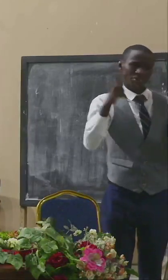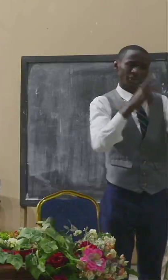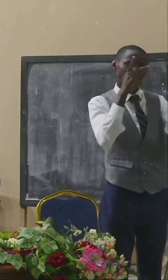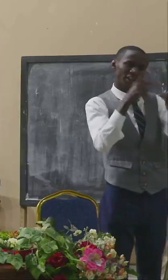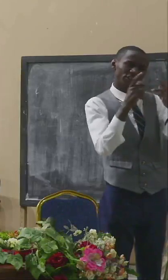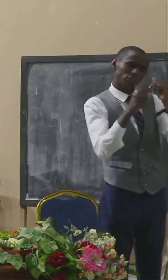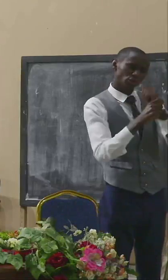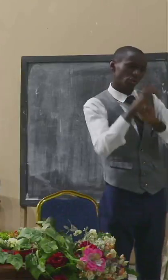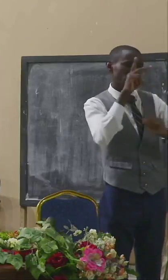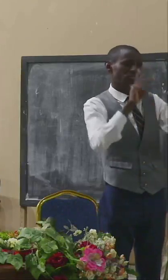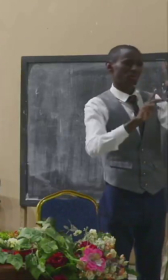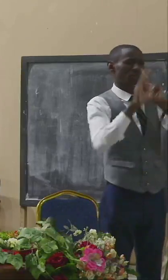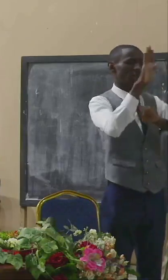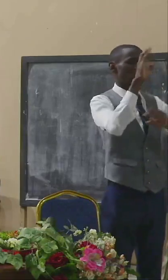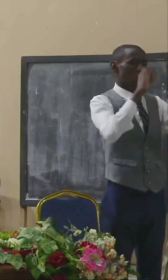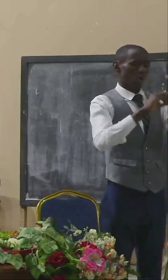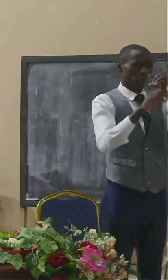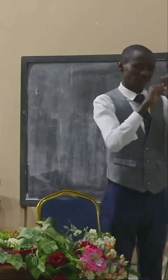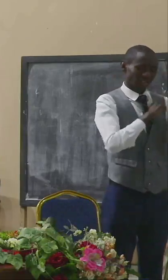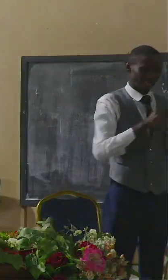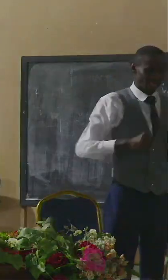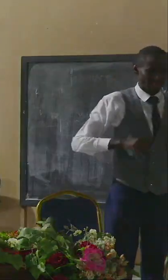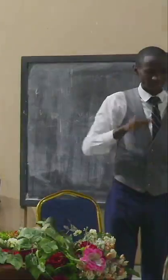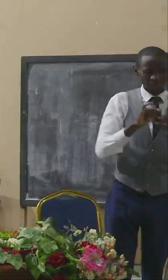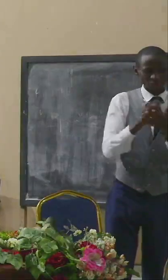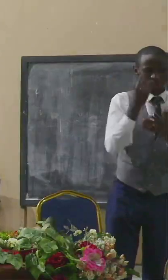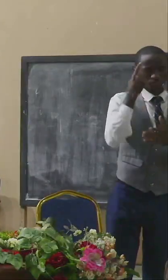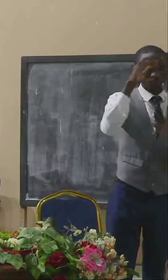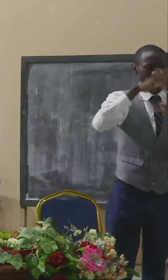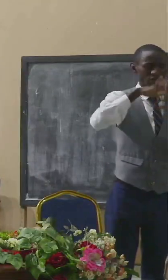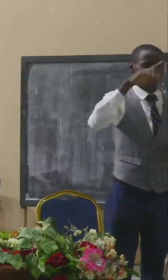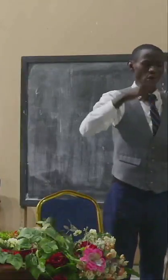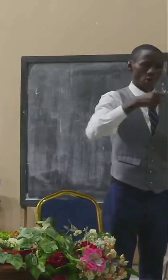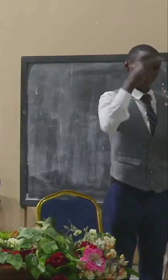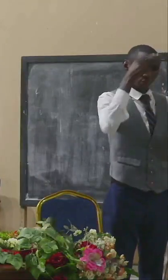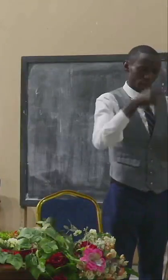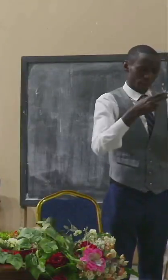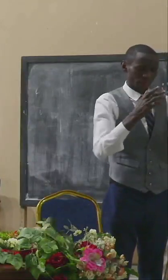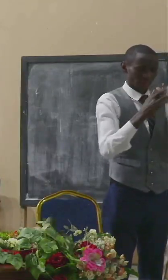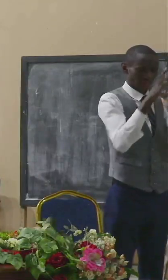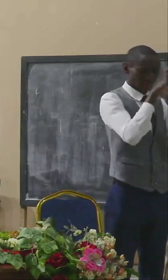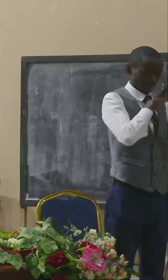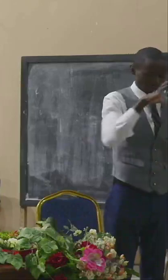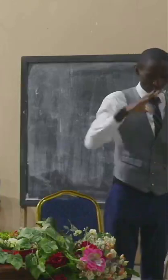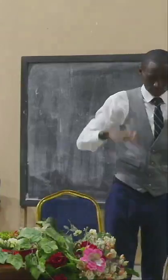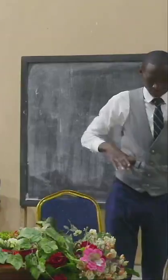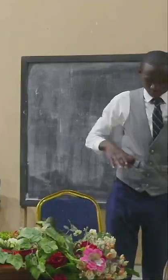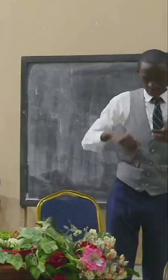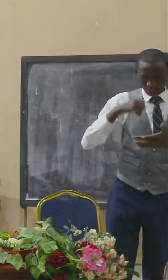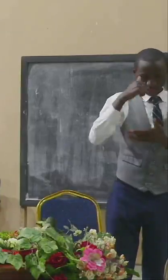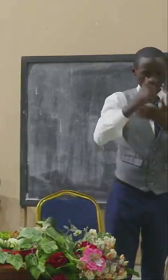Et Seigneur, c'est pour ta gloire. Et c'est pour ton honneur. Au nom de Jésus-Christ.